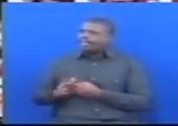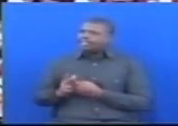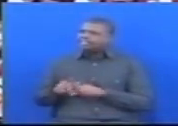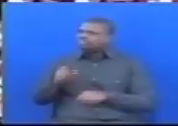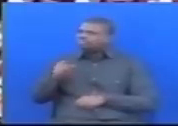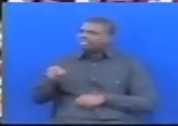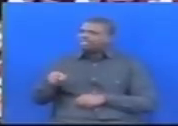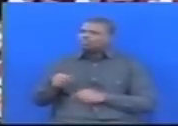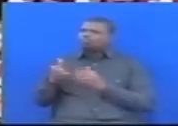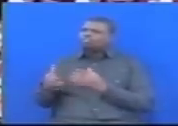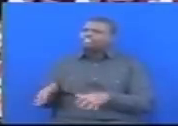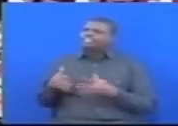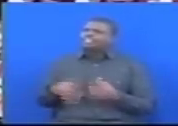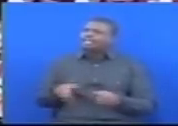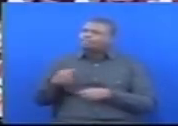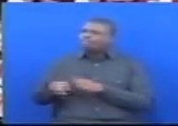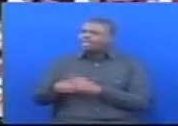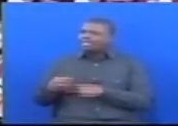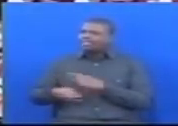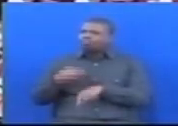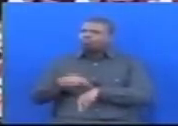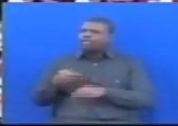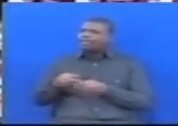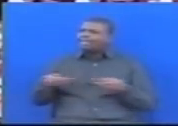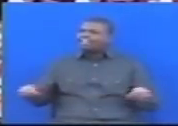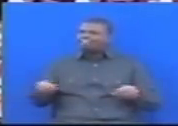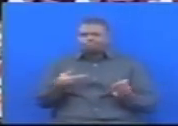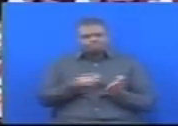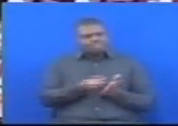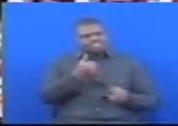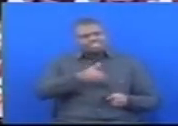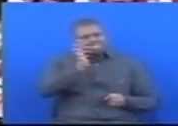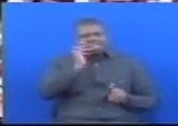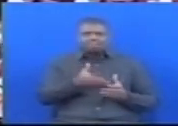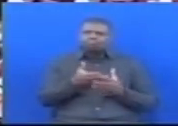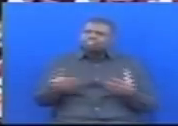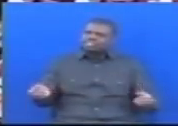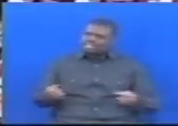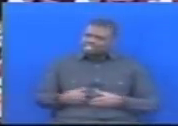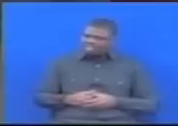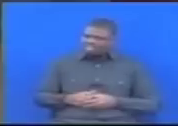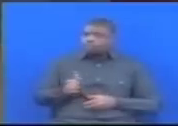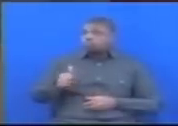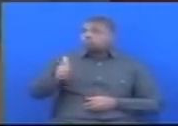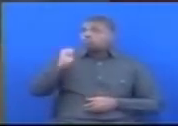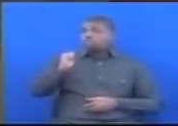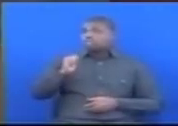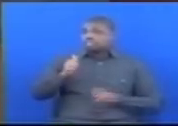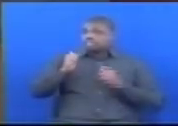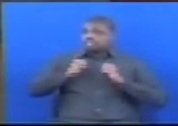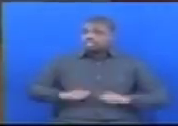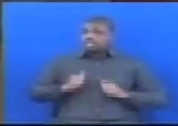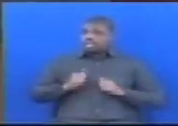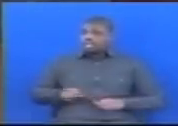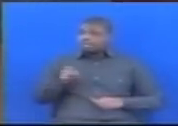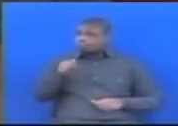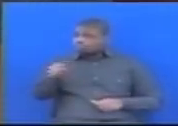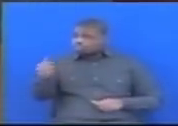mradi na kuchukua muda mrefu na fedha ya serikali kupotea, na juzi Mheshimiwa Naibu Waziri umefanya ziara